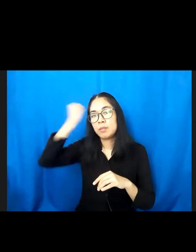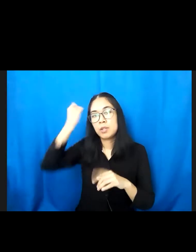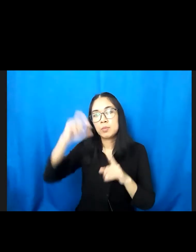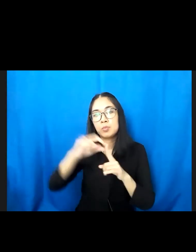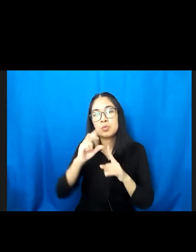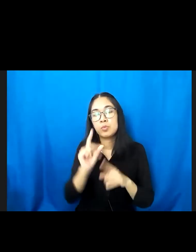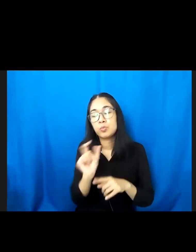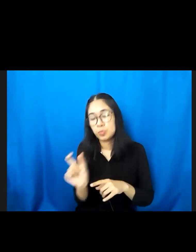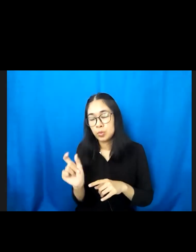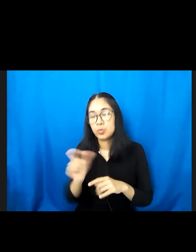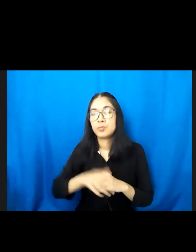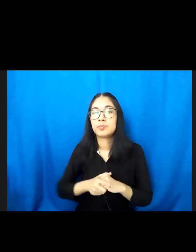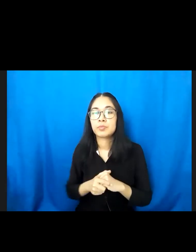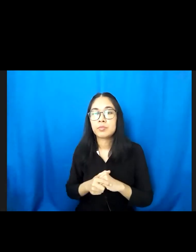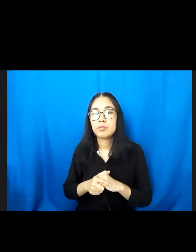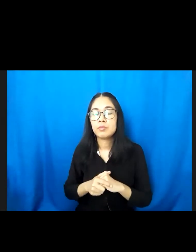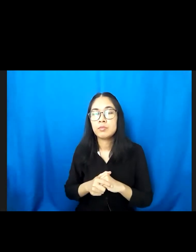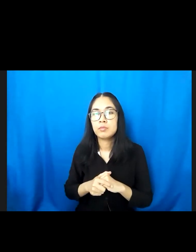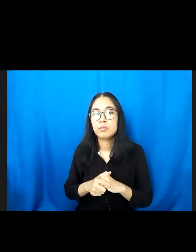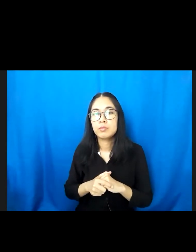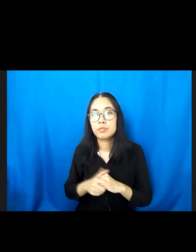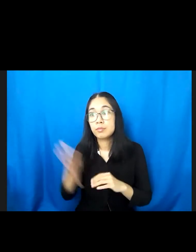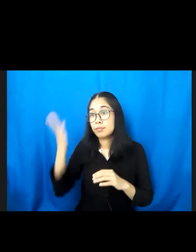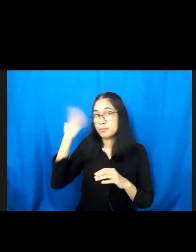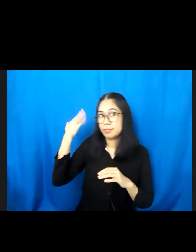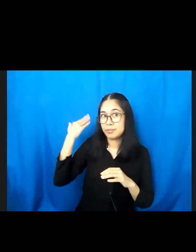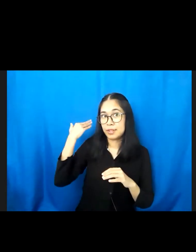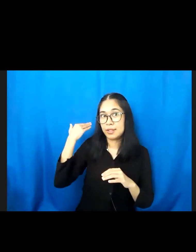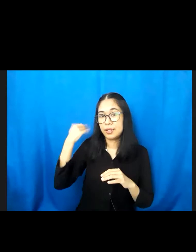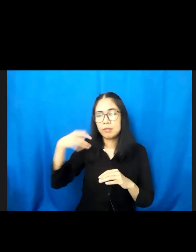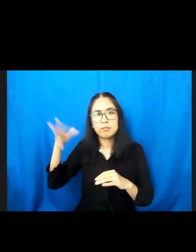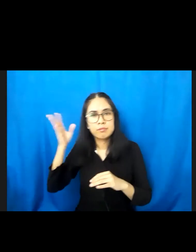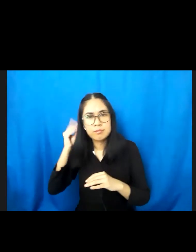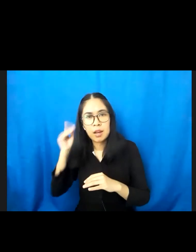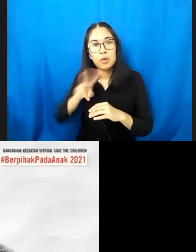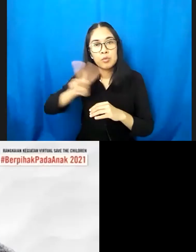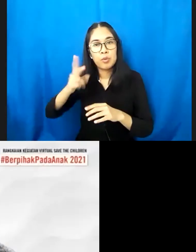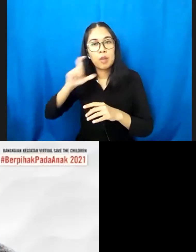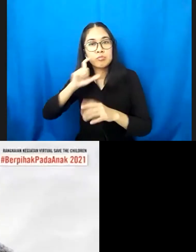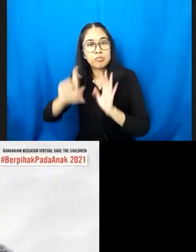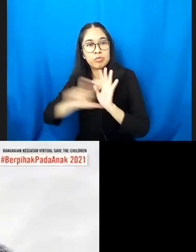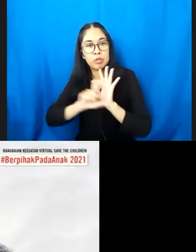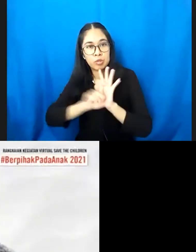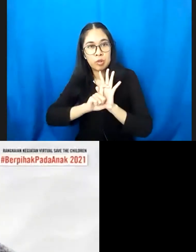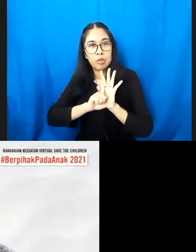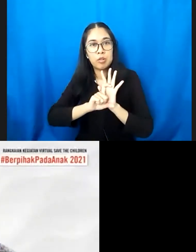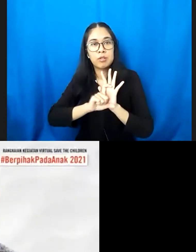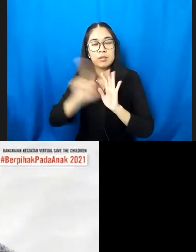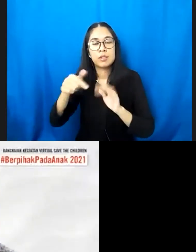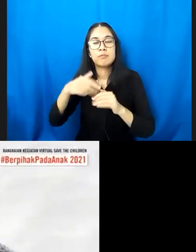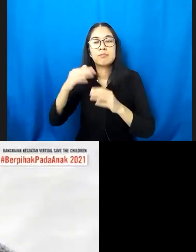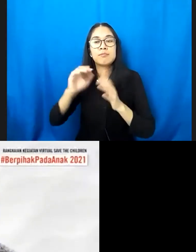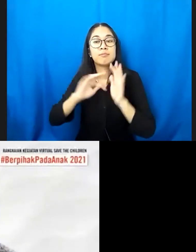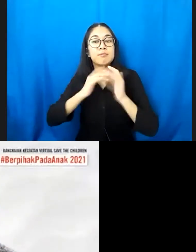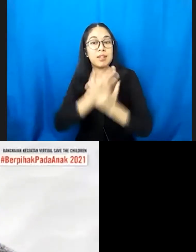Pru, kira-kira kalau tadi kita sudah mendengar dua contoh ya apa yang dilakukan di tingkat masyarakat. Satu